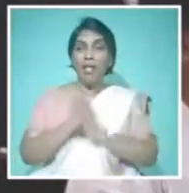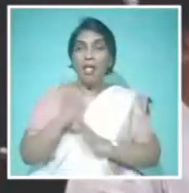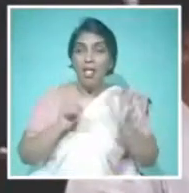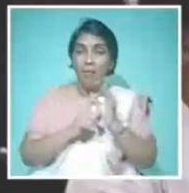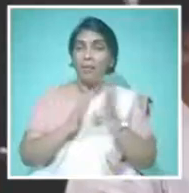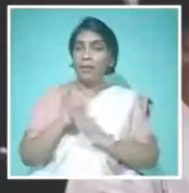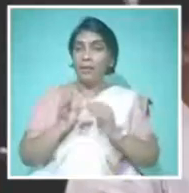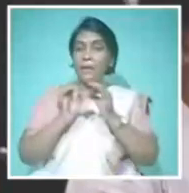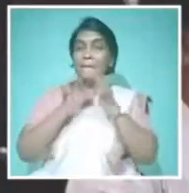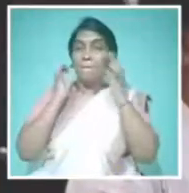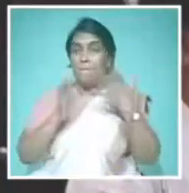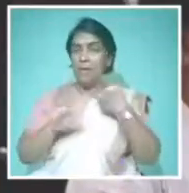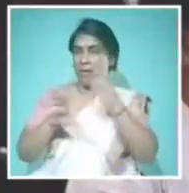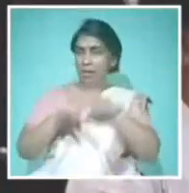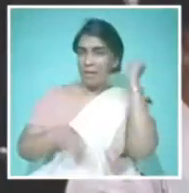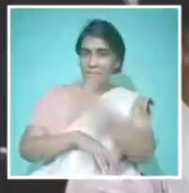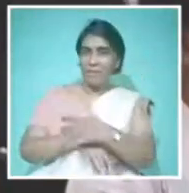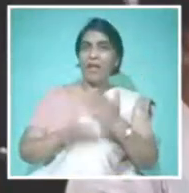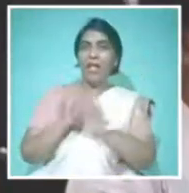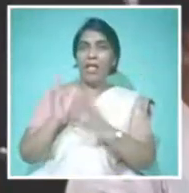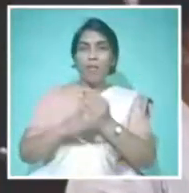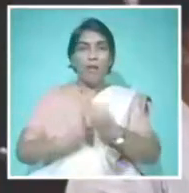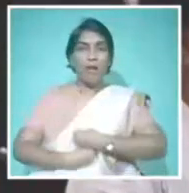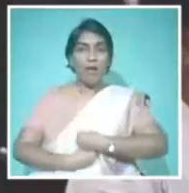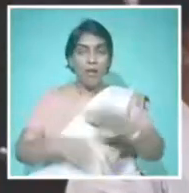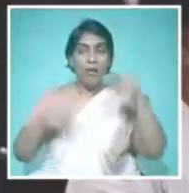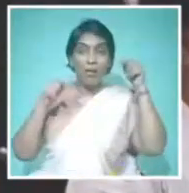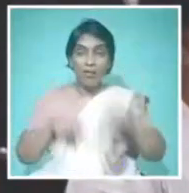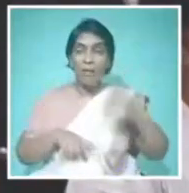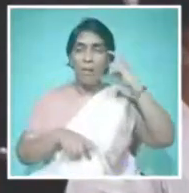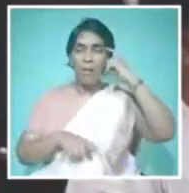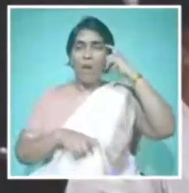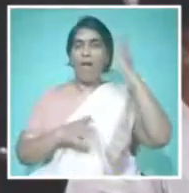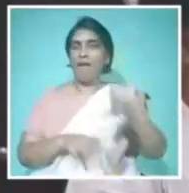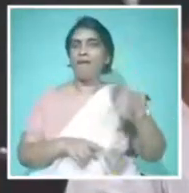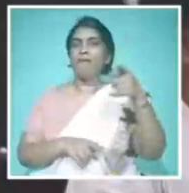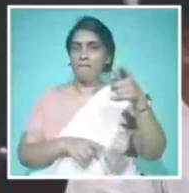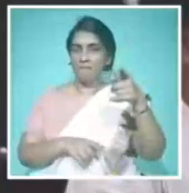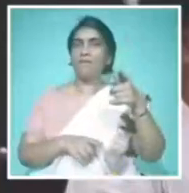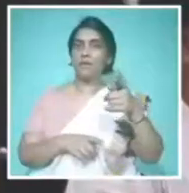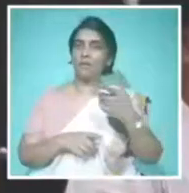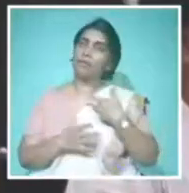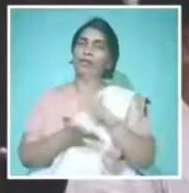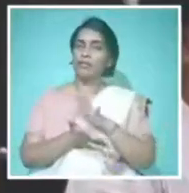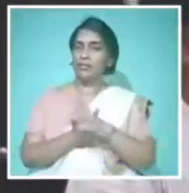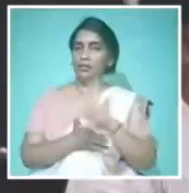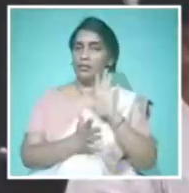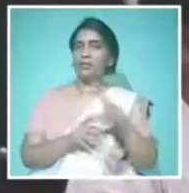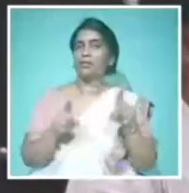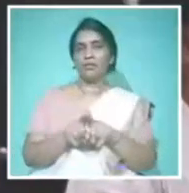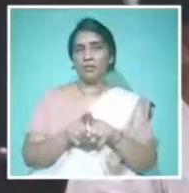කරලා බෙසිල් කර උදාහසර ලක් වෙලා ඇමතිකම නැතුණායි පස්සේ මොලේ පෑදීම ගැන අපි එක විදියකින් සතුටු වෙනවා ඒ